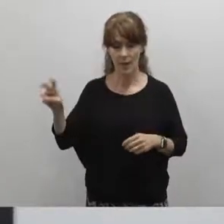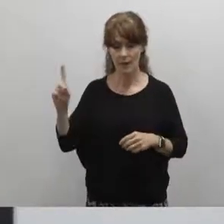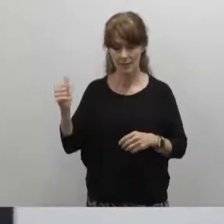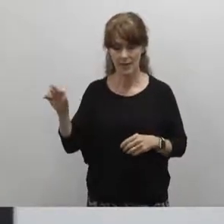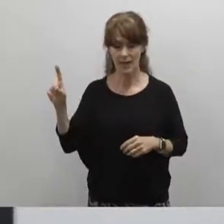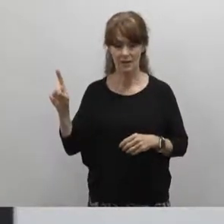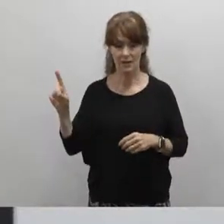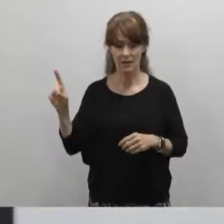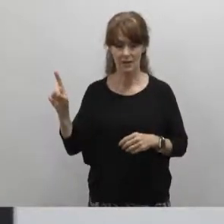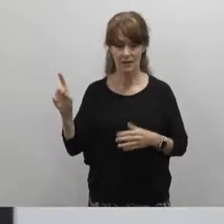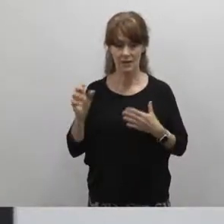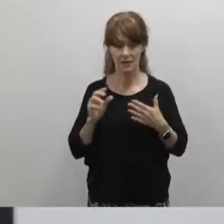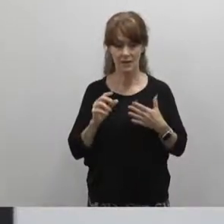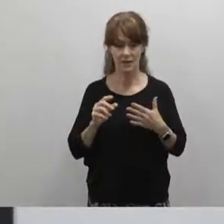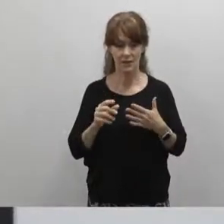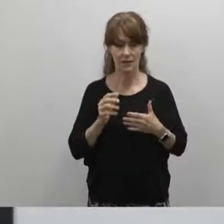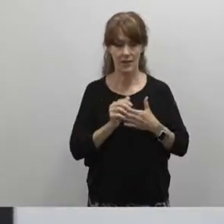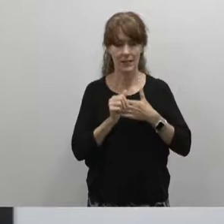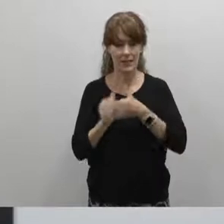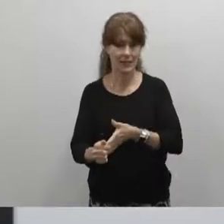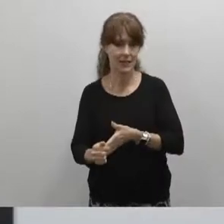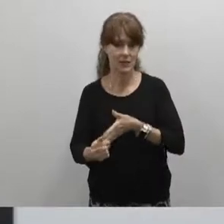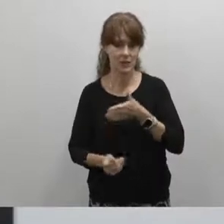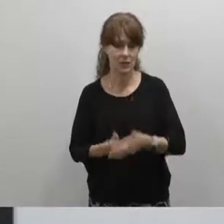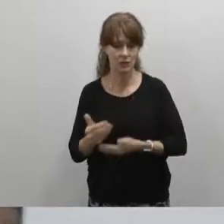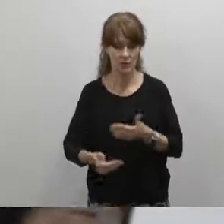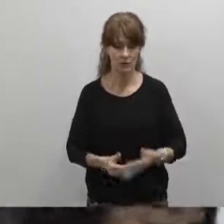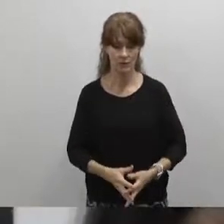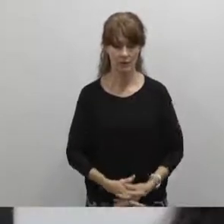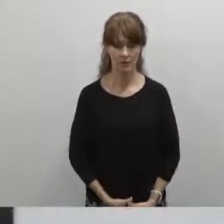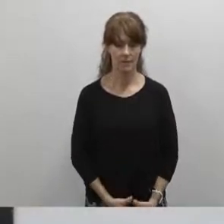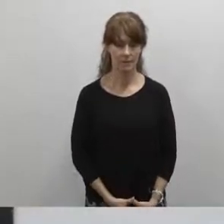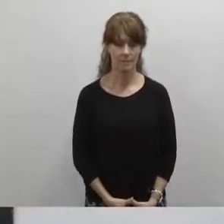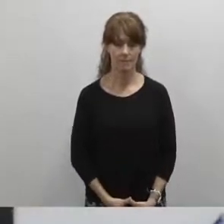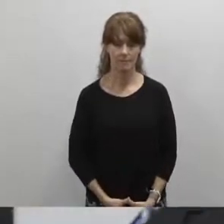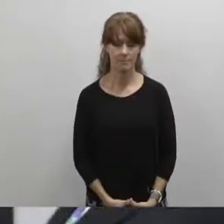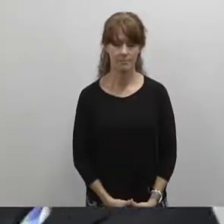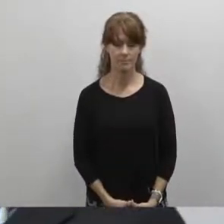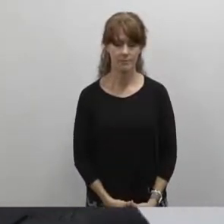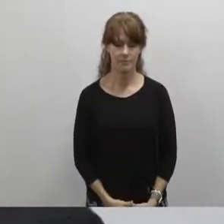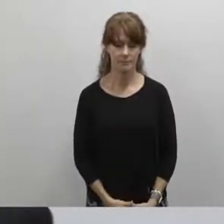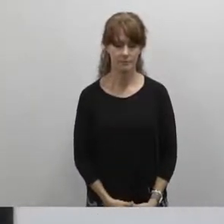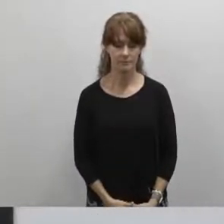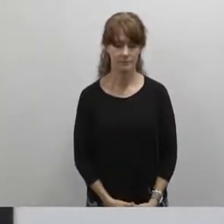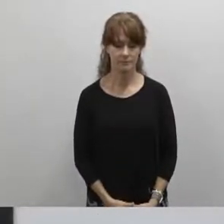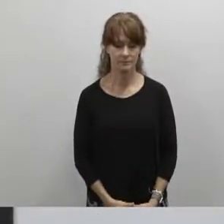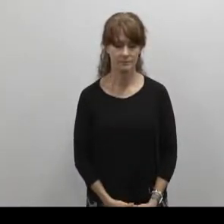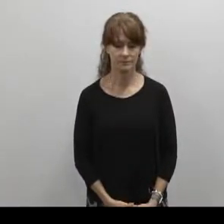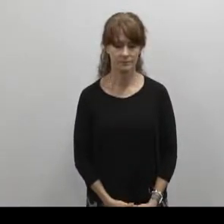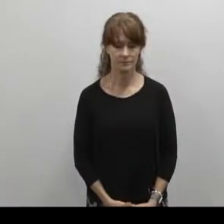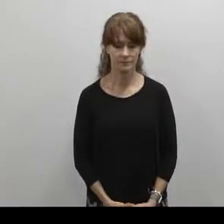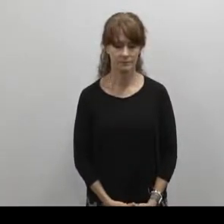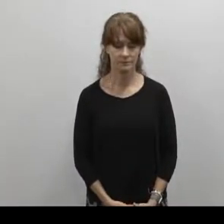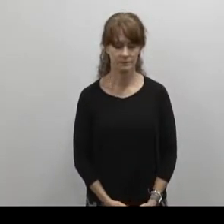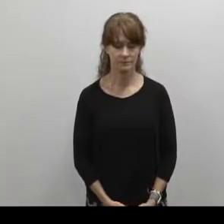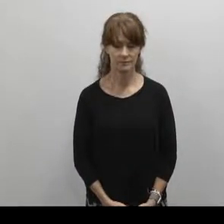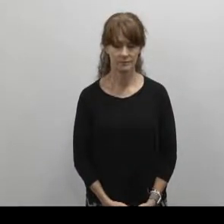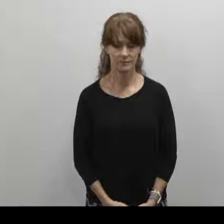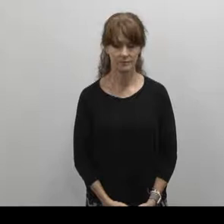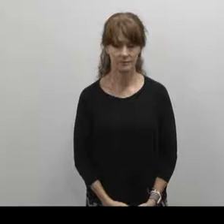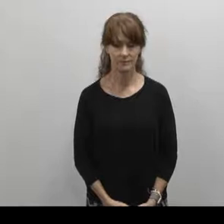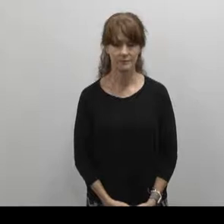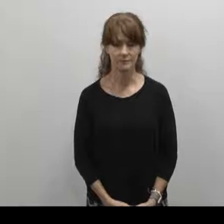ní hay khiêm năng đo cao David nằm bay qua phần Yulampi cô đã ở thằng bay nó